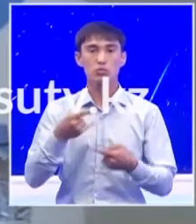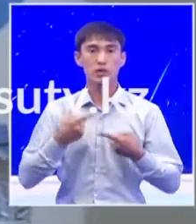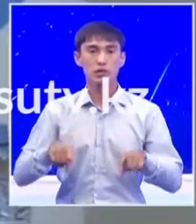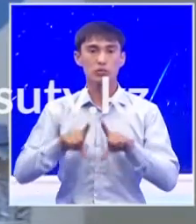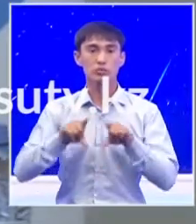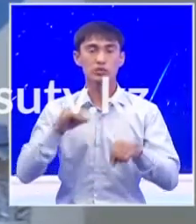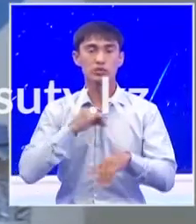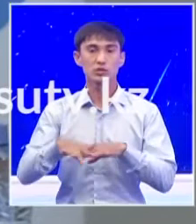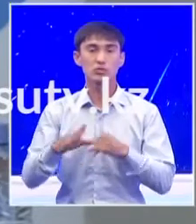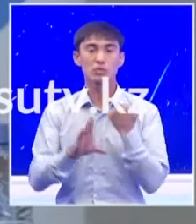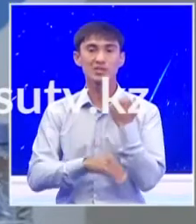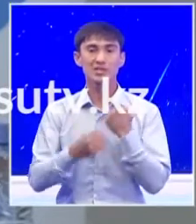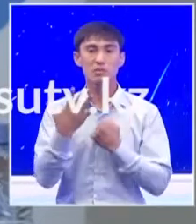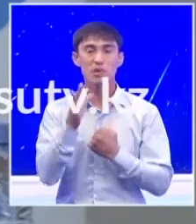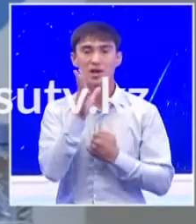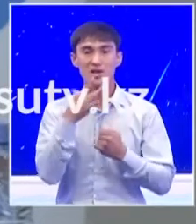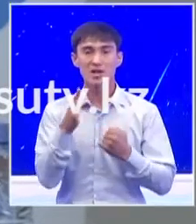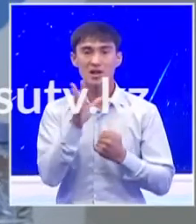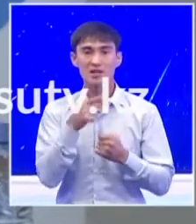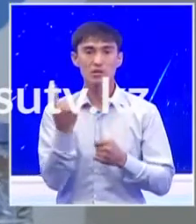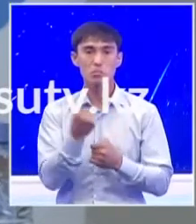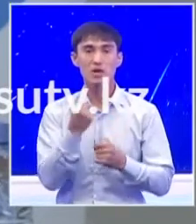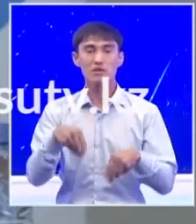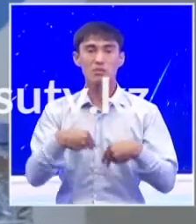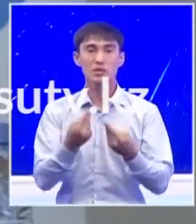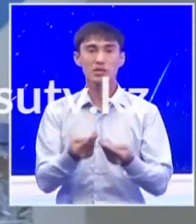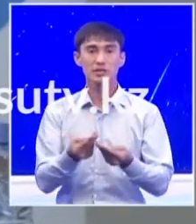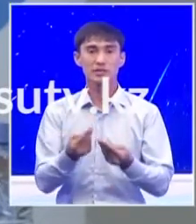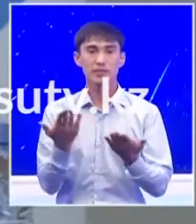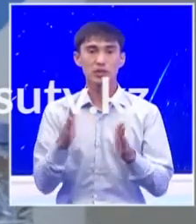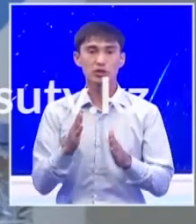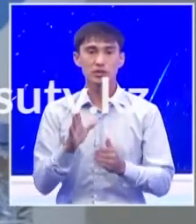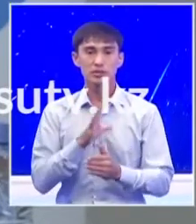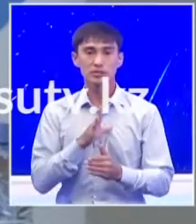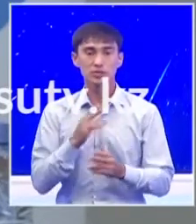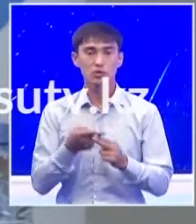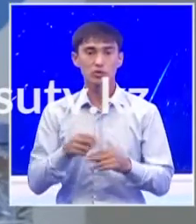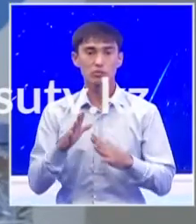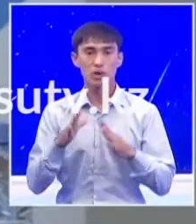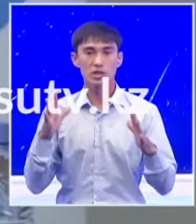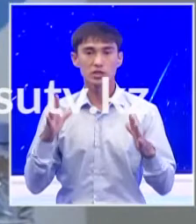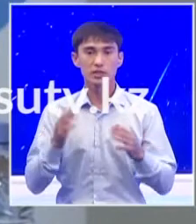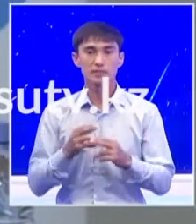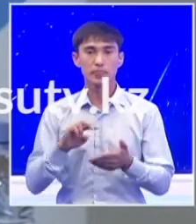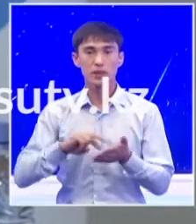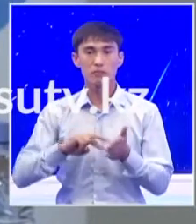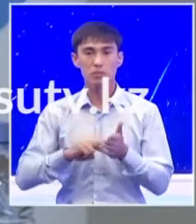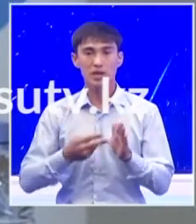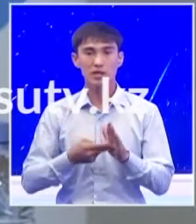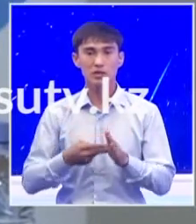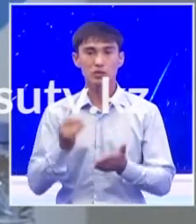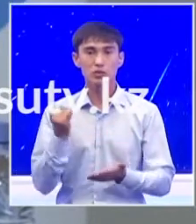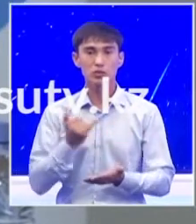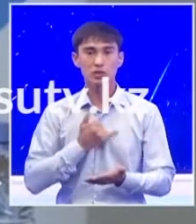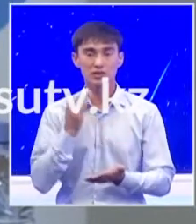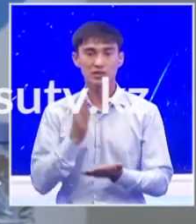Вот, за последние 5 лет вот это первая передача такая у нас случилась, очень большая. В планах у нас, естественно,